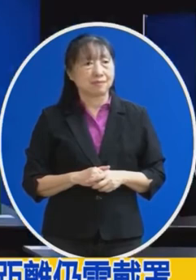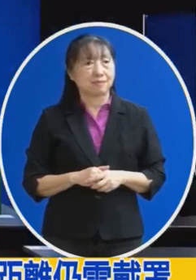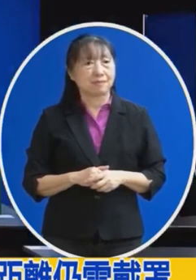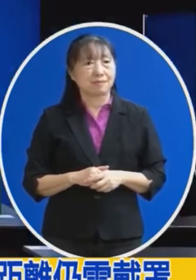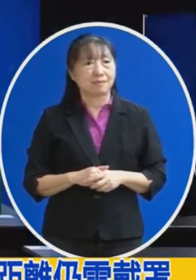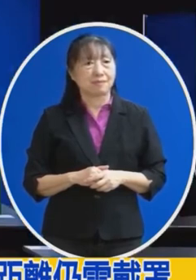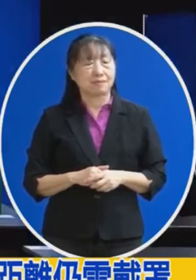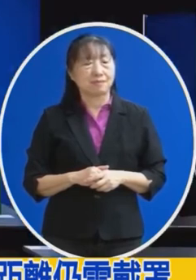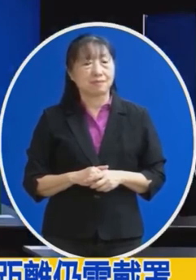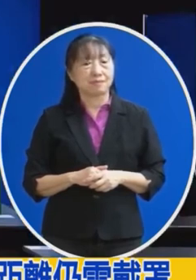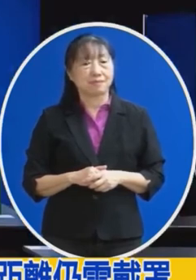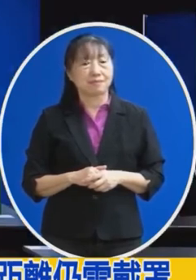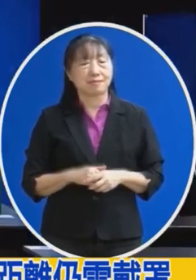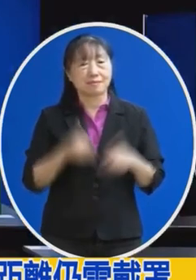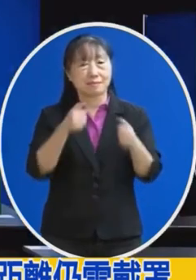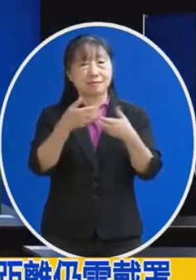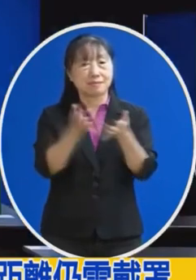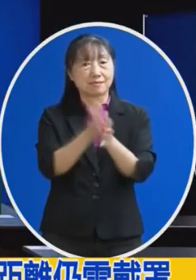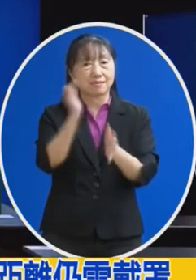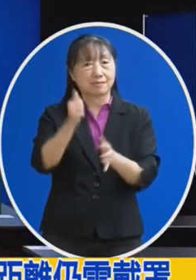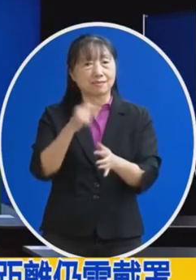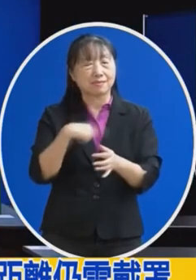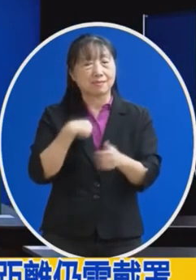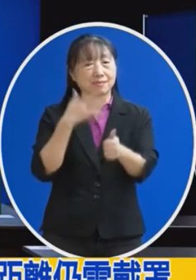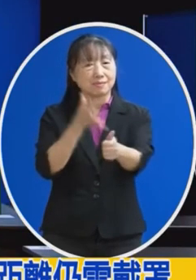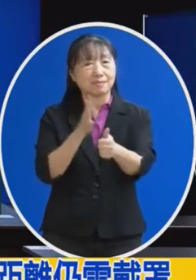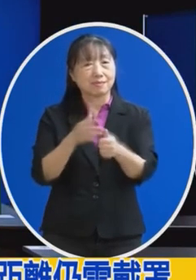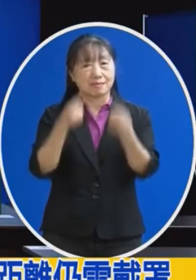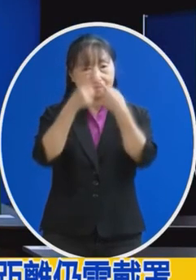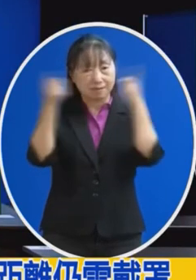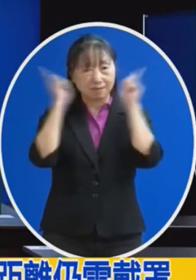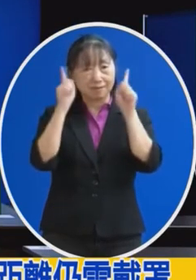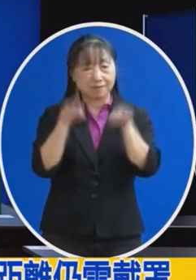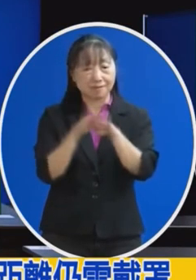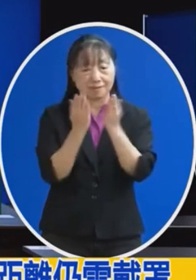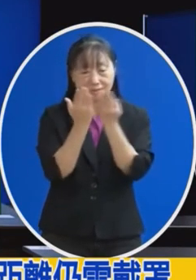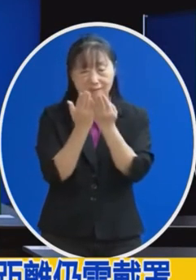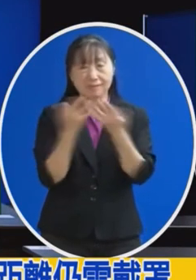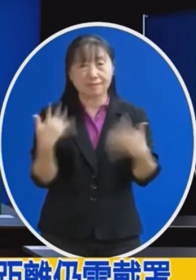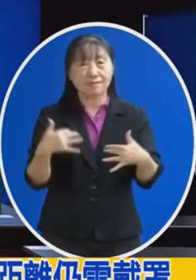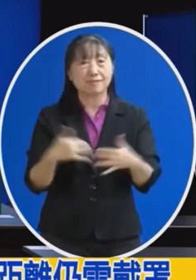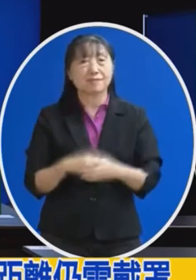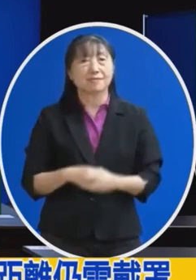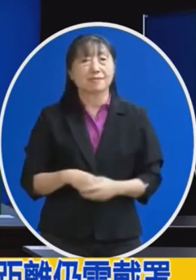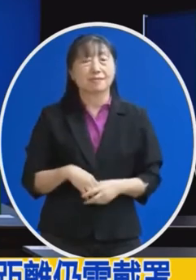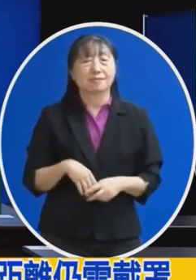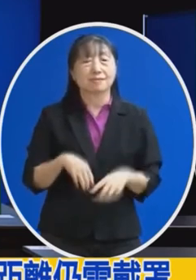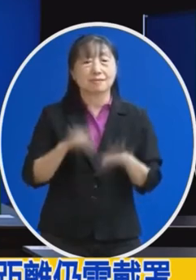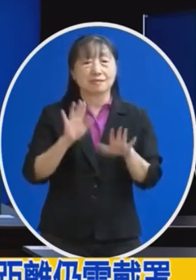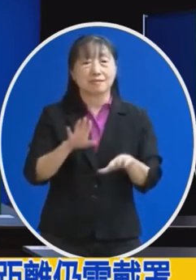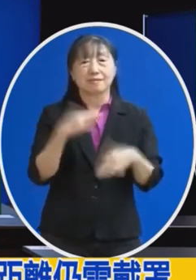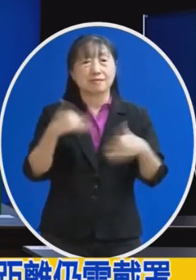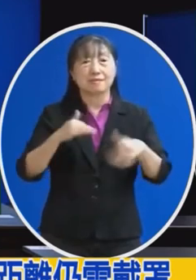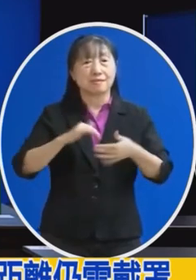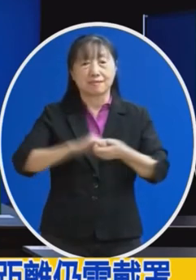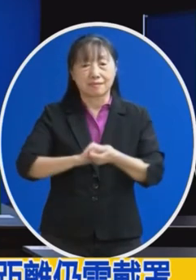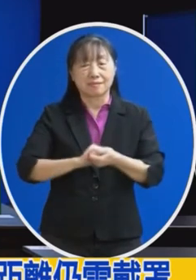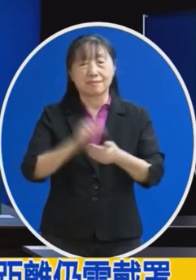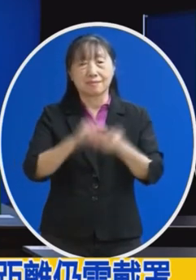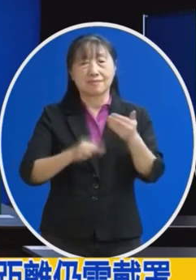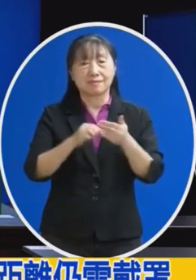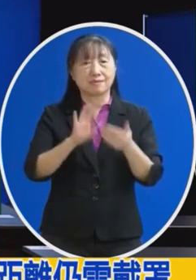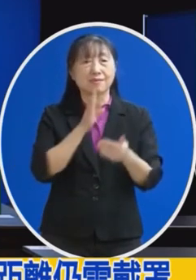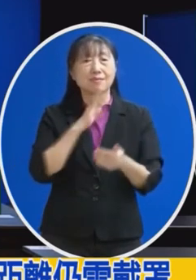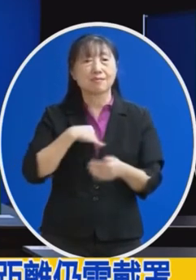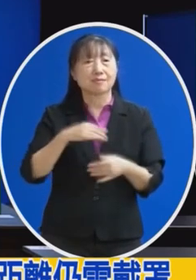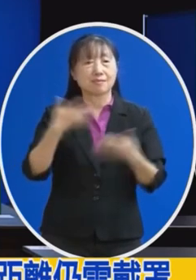请。 谢谢部长。想延续大学实体课的问题，就是因为虽然我们指引还没有定出来，可是有很多学校